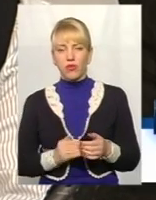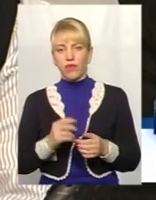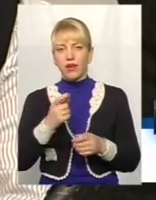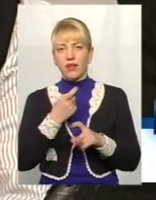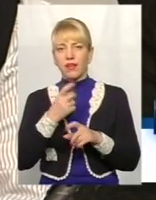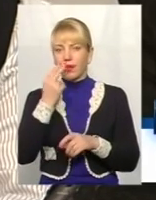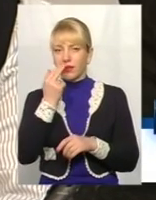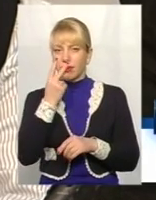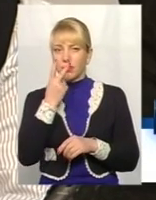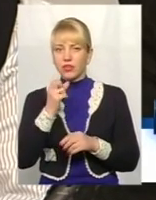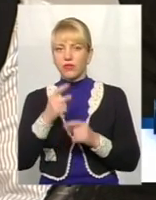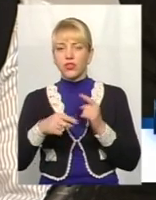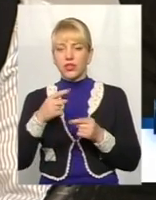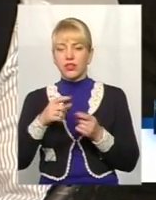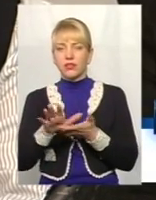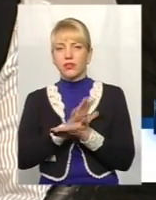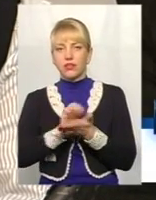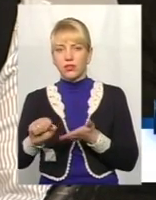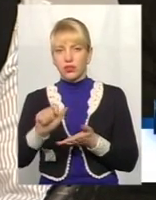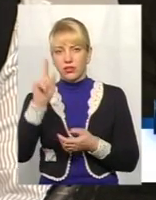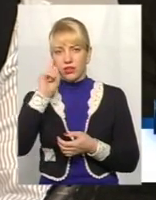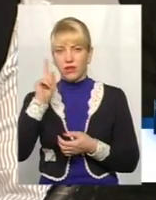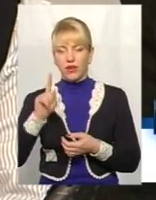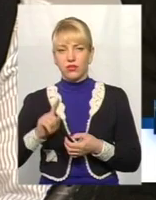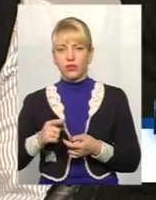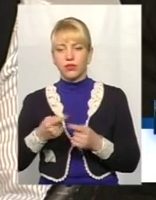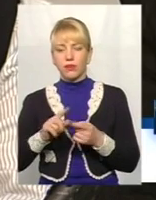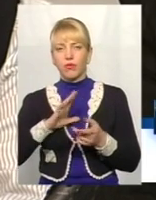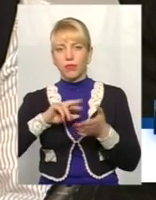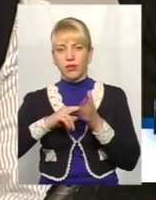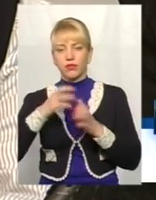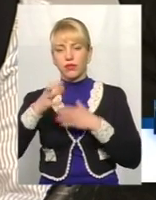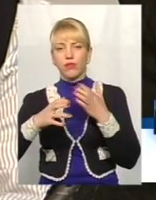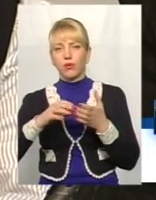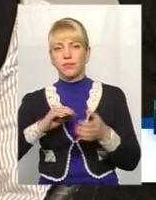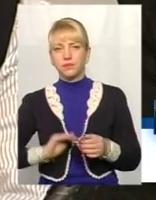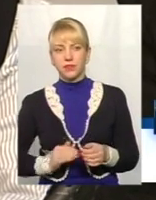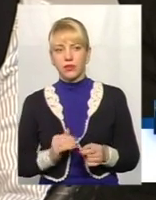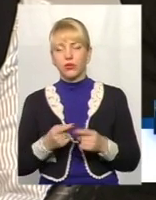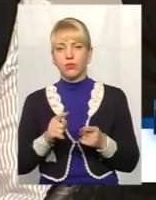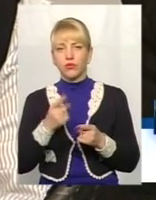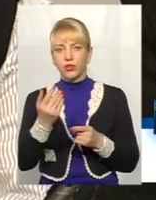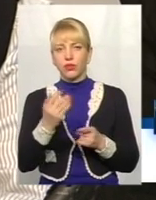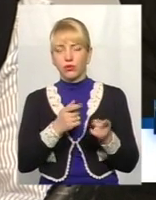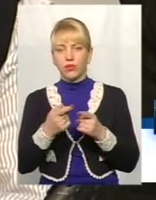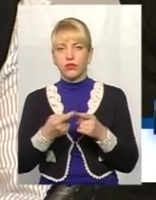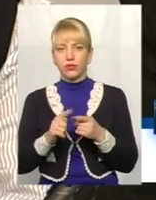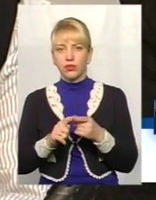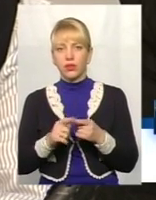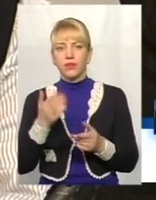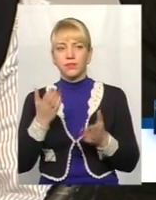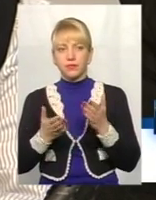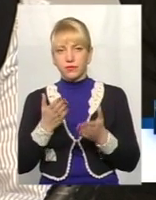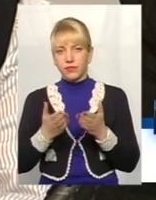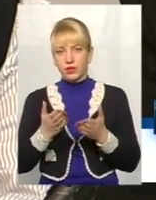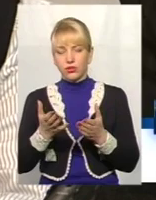був цілеспрямований план світового панування. І тому вони до цього готувалися. Якщо